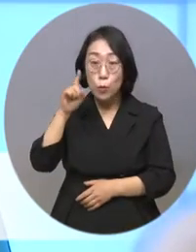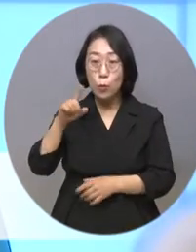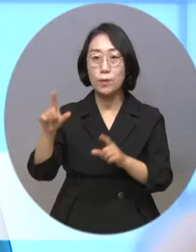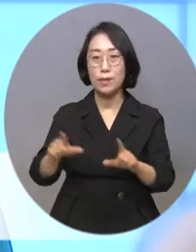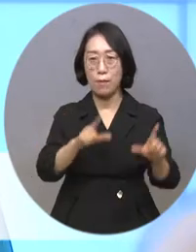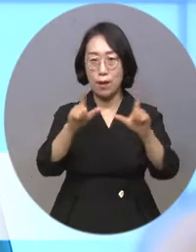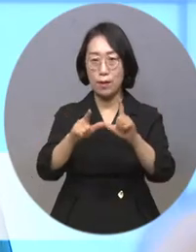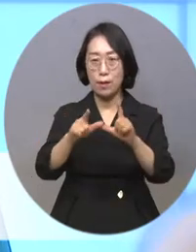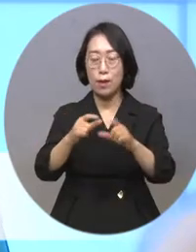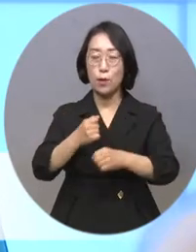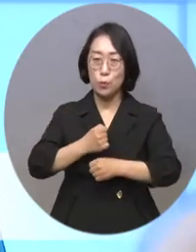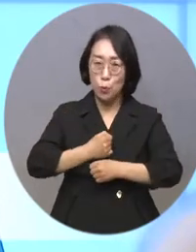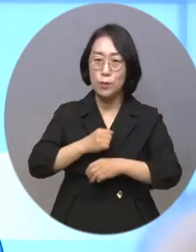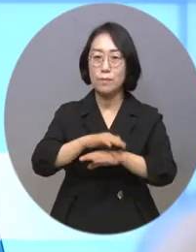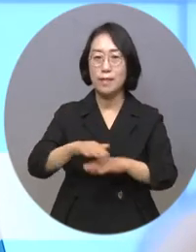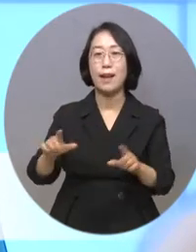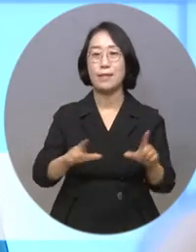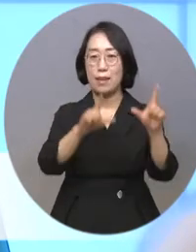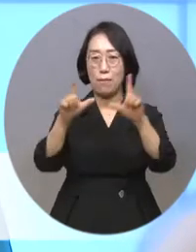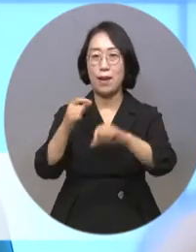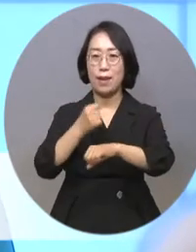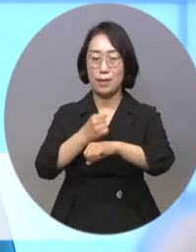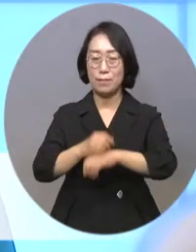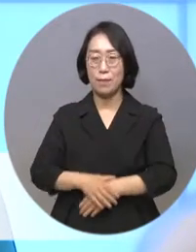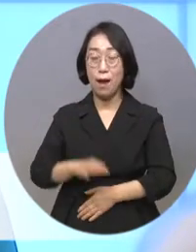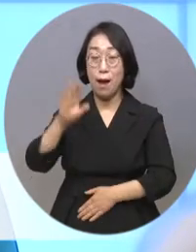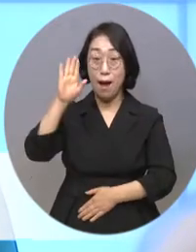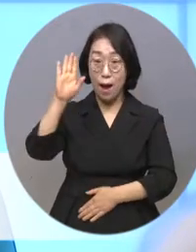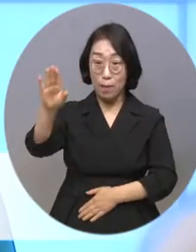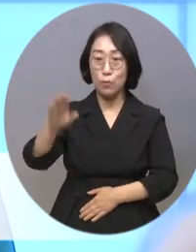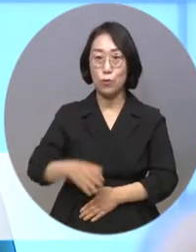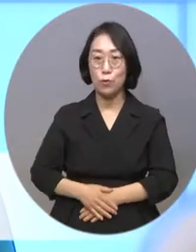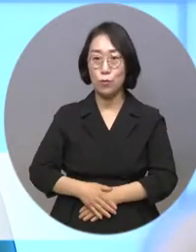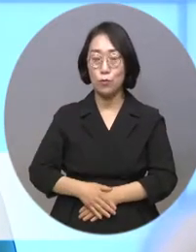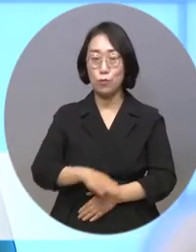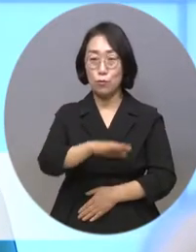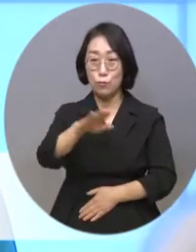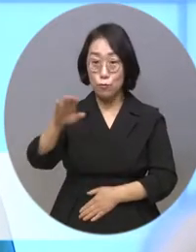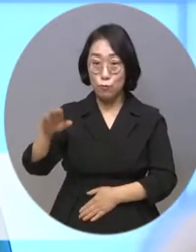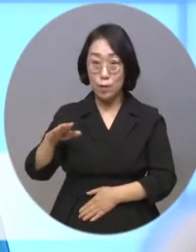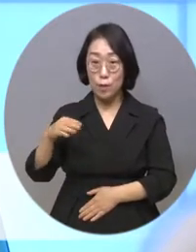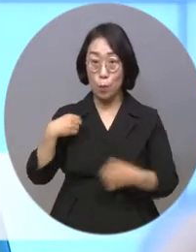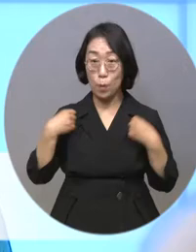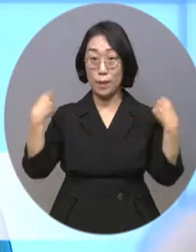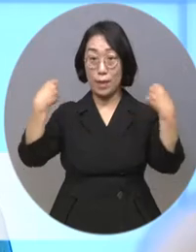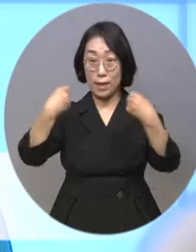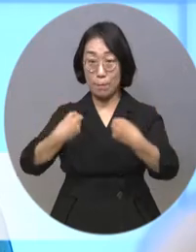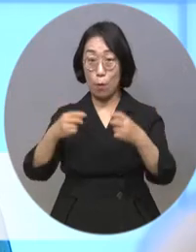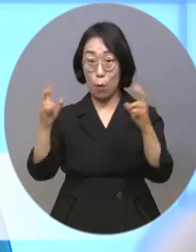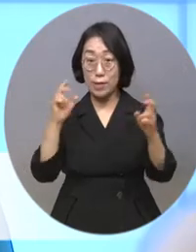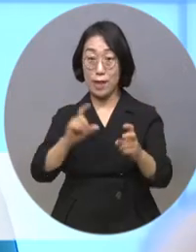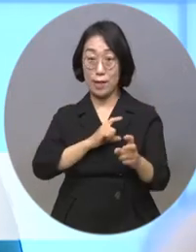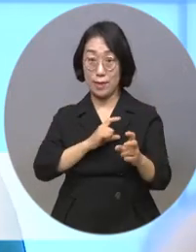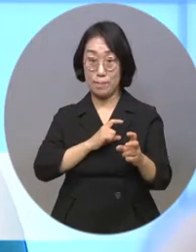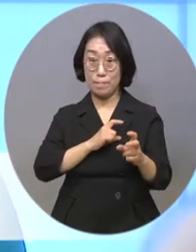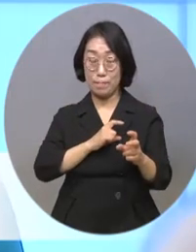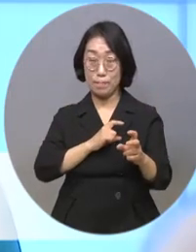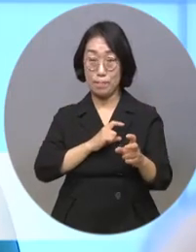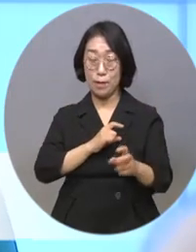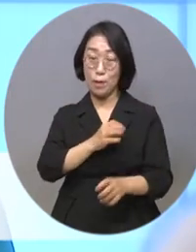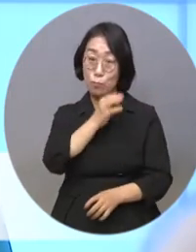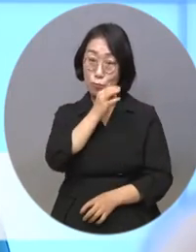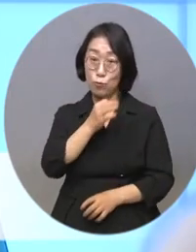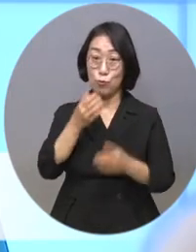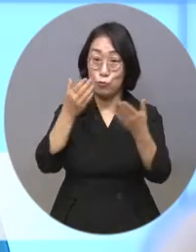하나하나에 최선을 다해서 열심히 하도록 하겠습니다. 앞으로 코웨이 유니폼에 부끄럽지 않도록